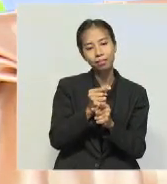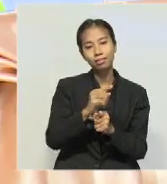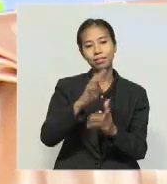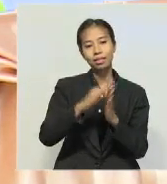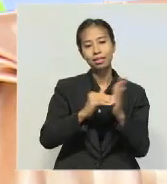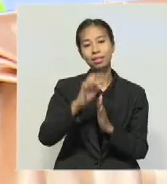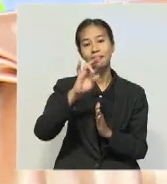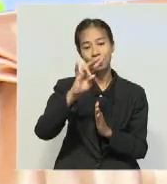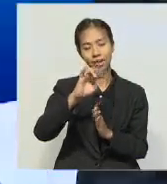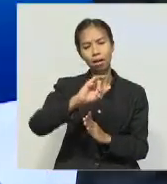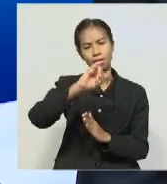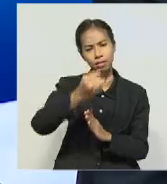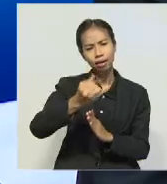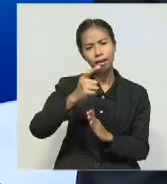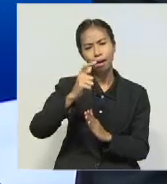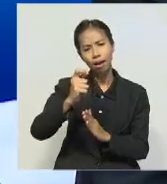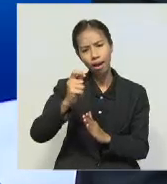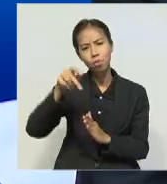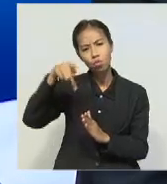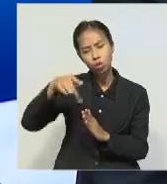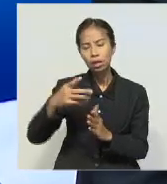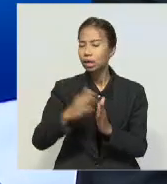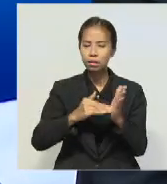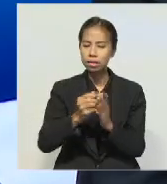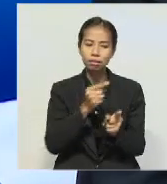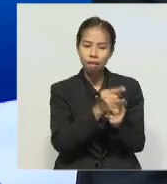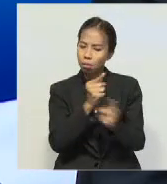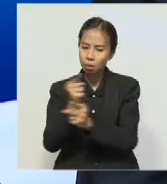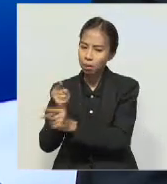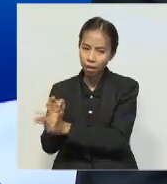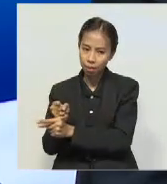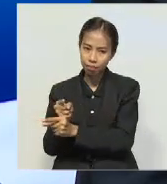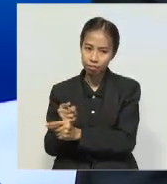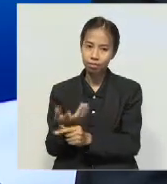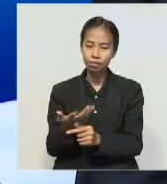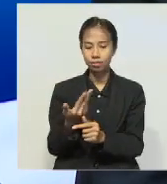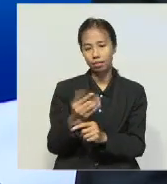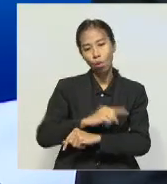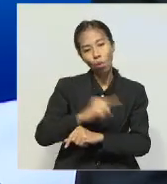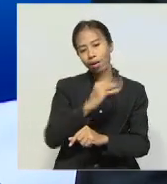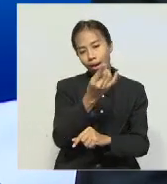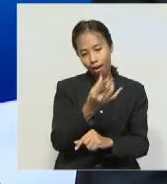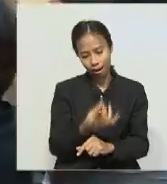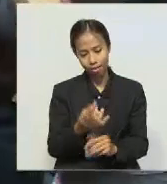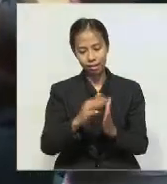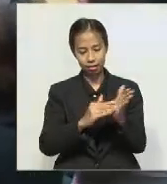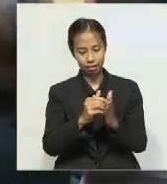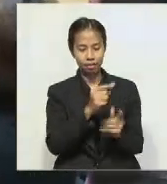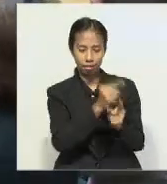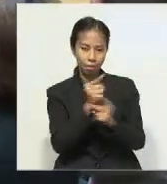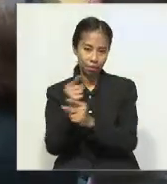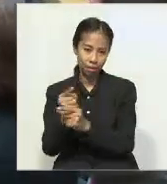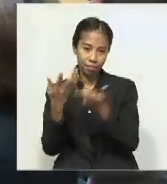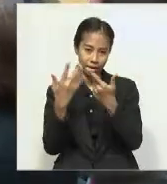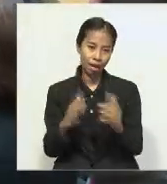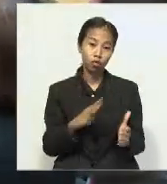นะ คือจะมีแต่ละสีให้เลยว่าวันนี้วันจันทร ์ วันอังคารวันพุธพฤหัสนะคะเมื่อมีการจัดเก็บ